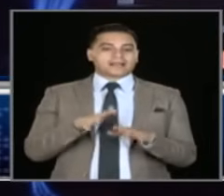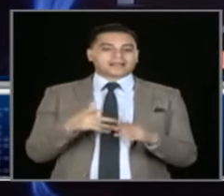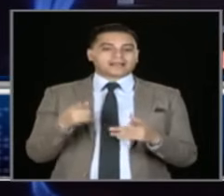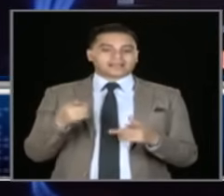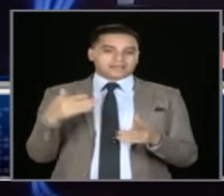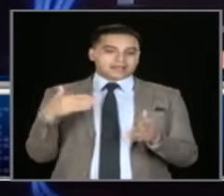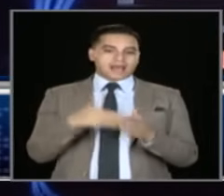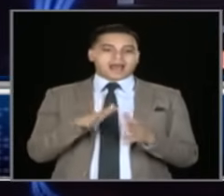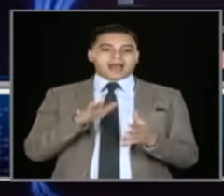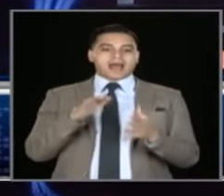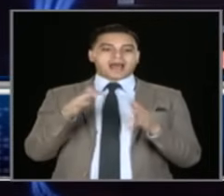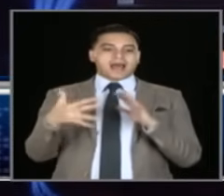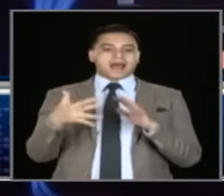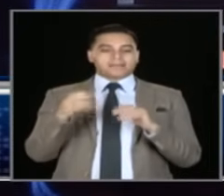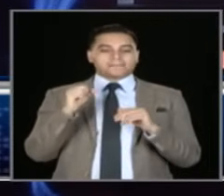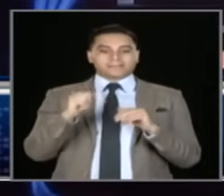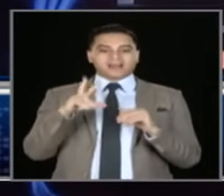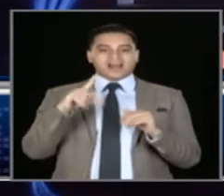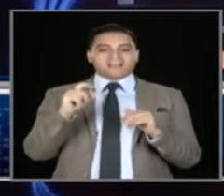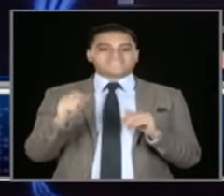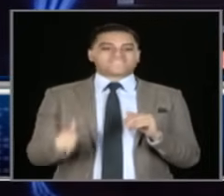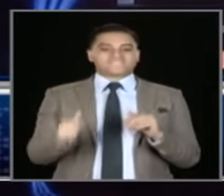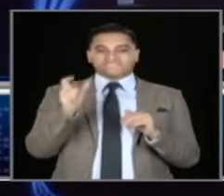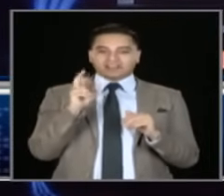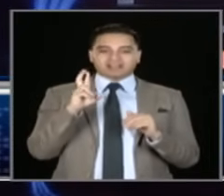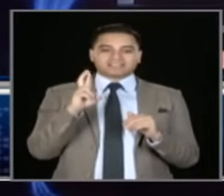تنتمي إلى عالم الفانتازيا،